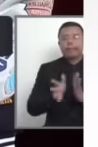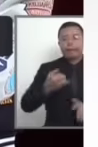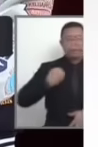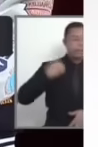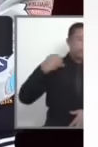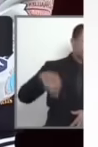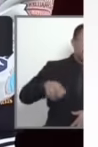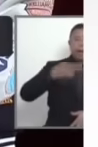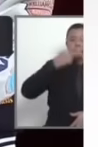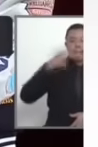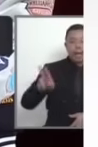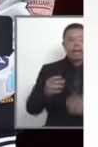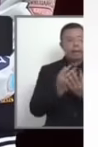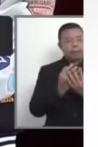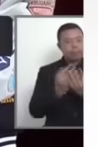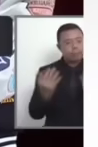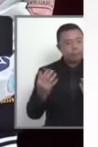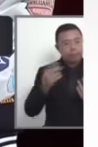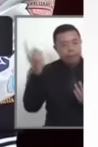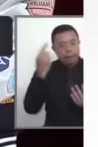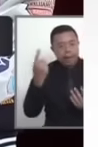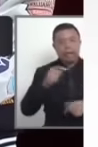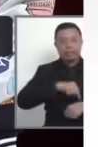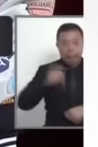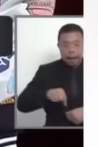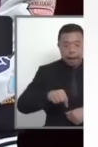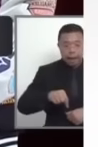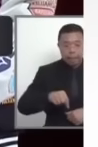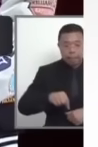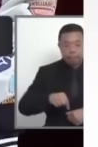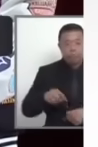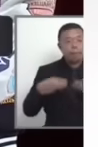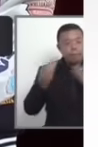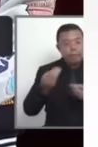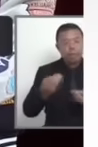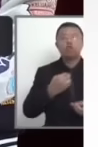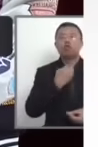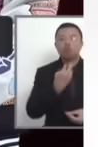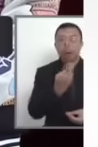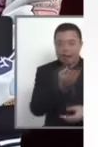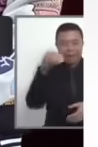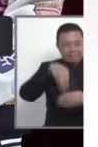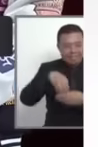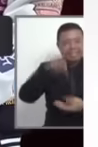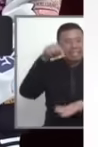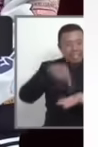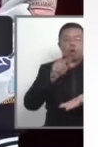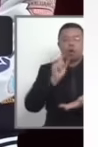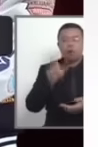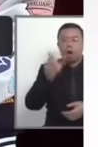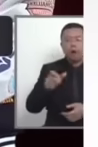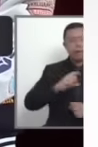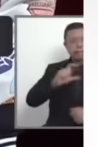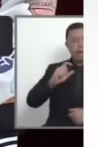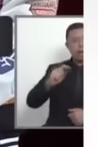mendiferensiasikan Mas Ganjar ini dengan yang seringkali gitu yang disinggung di sini adalah Pak Prabowo dan Gibran ya. Nah di sini saya